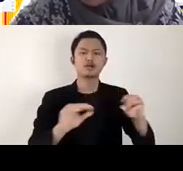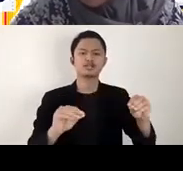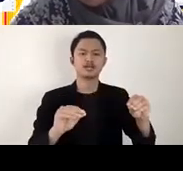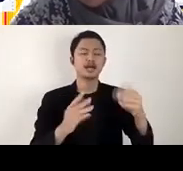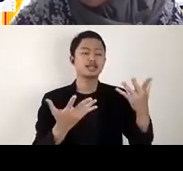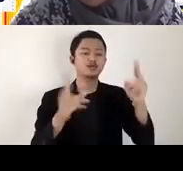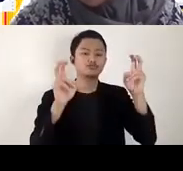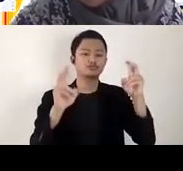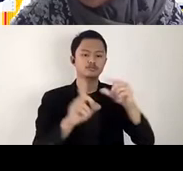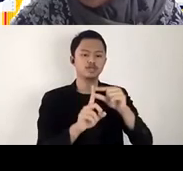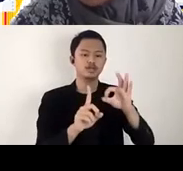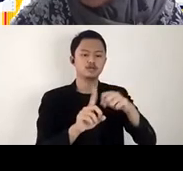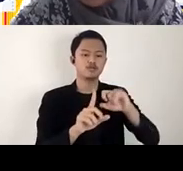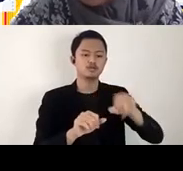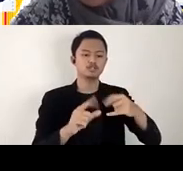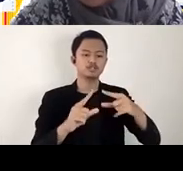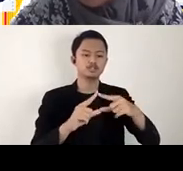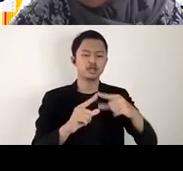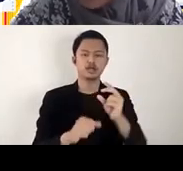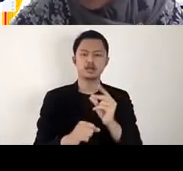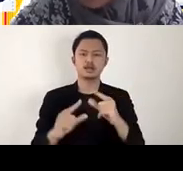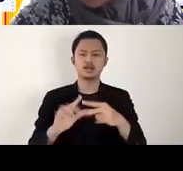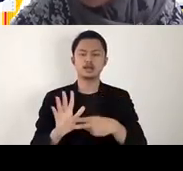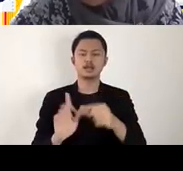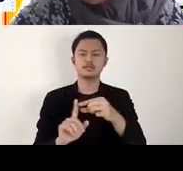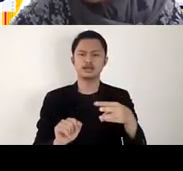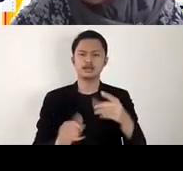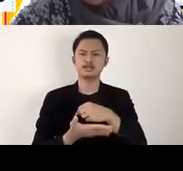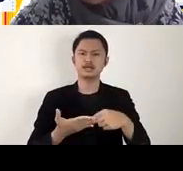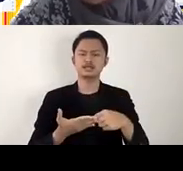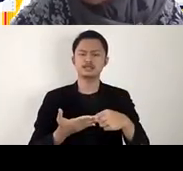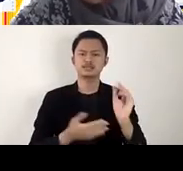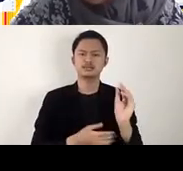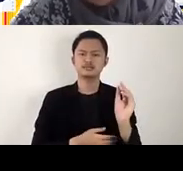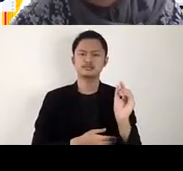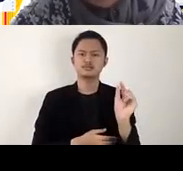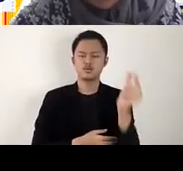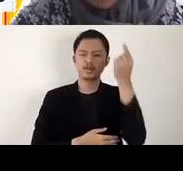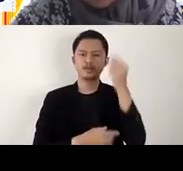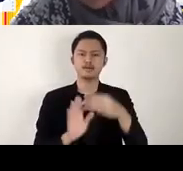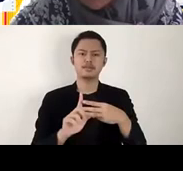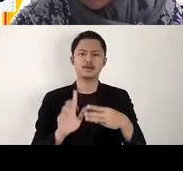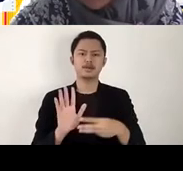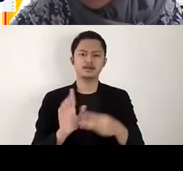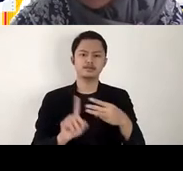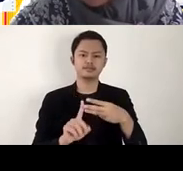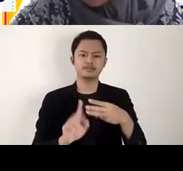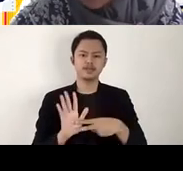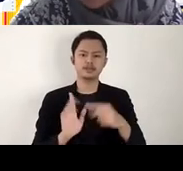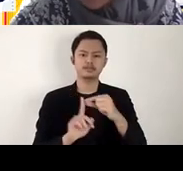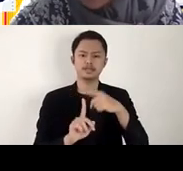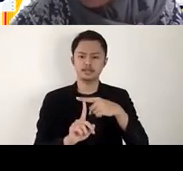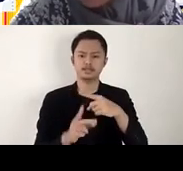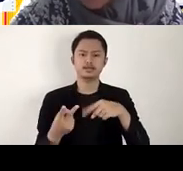jalan ke ini sebagai pelaksana hariannya adalah sekretaris utama BNPT kemudian puja-puji